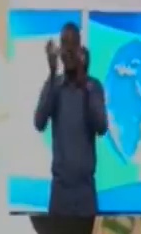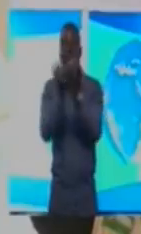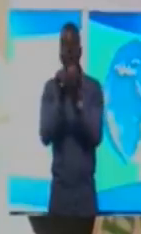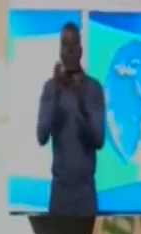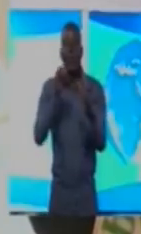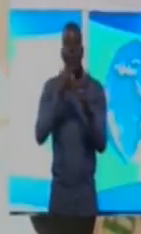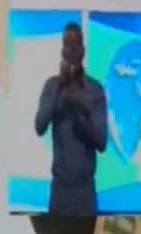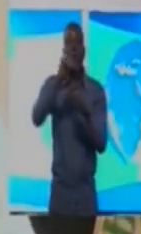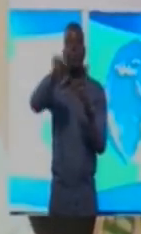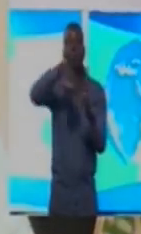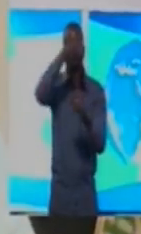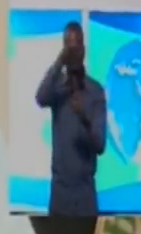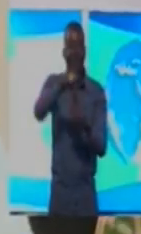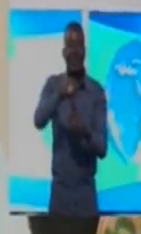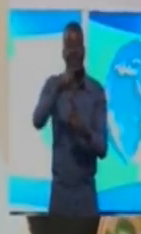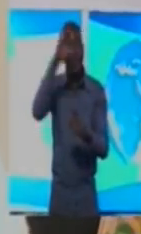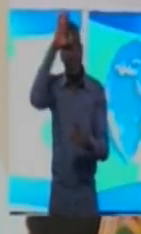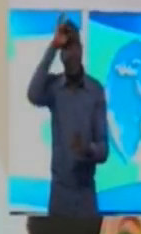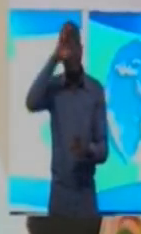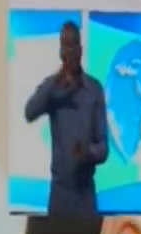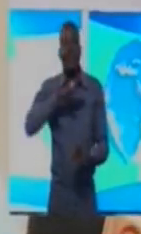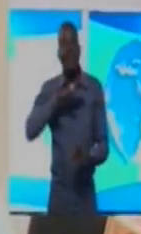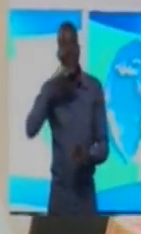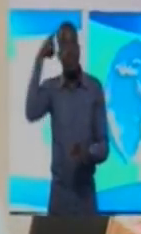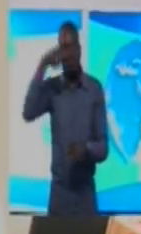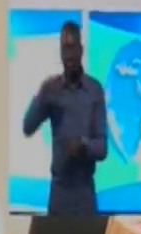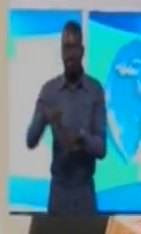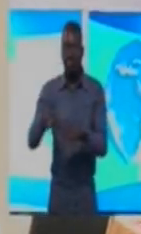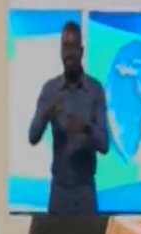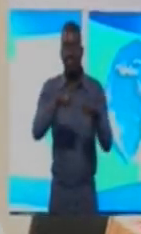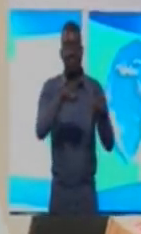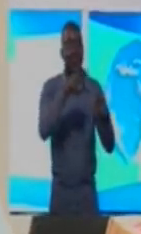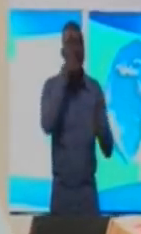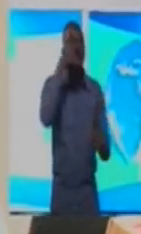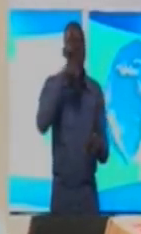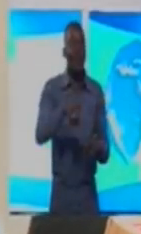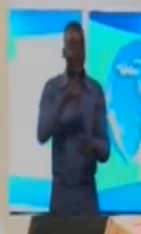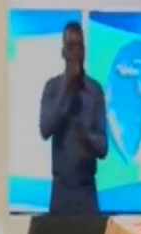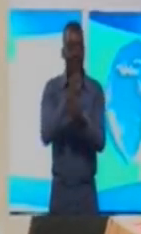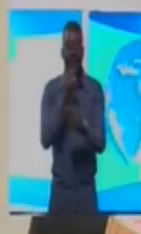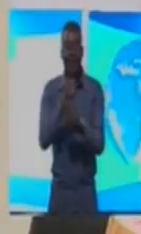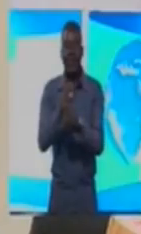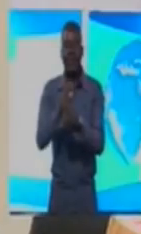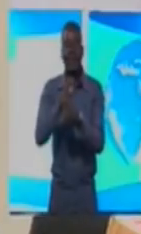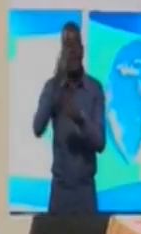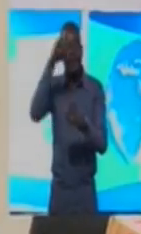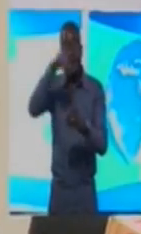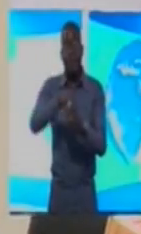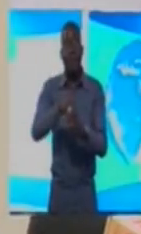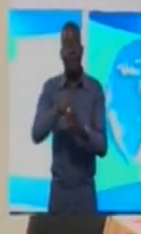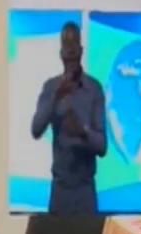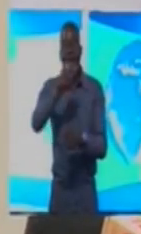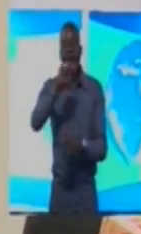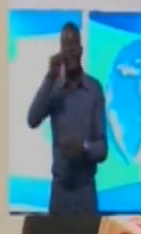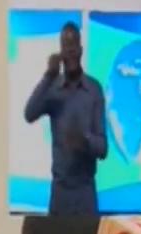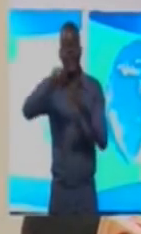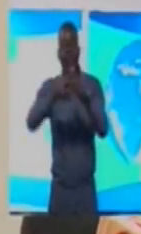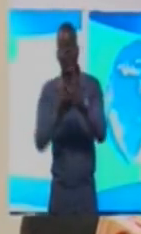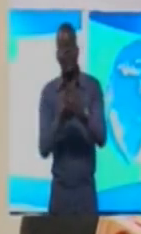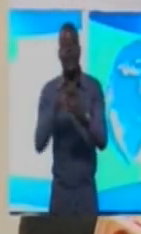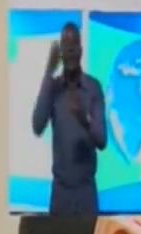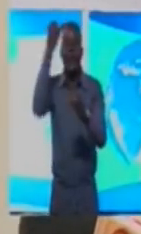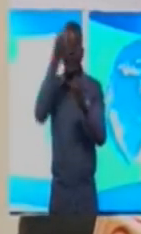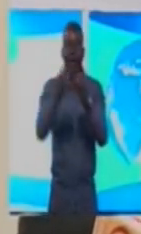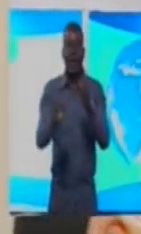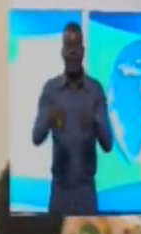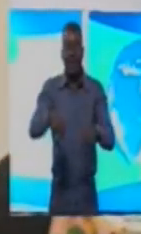situation où les êtres humains dans leur diversité doivent cohabiter, la tolérance est l'alpha et l'oméga des